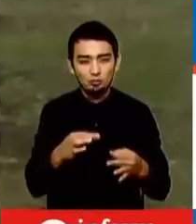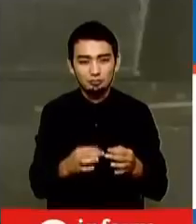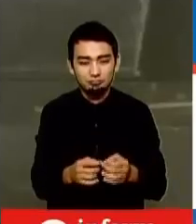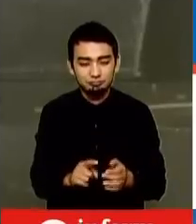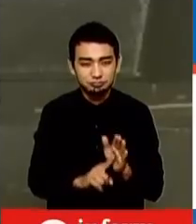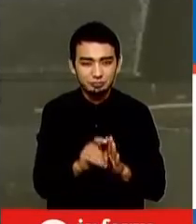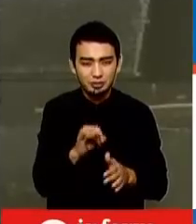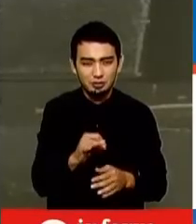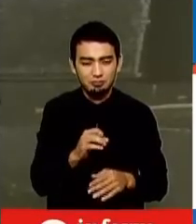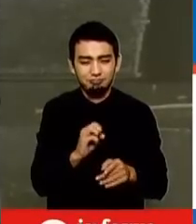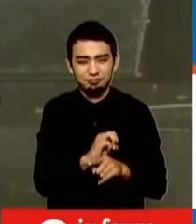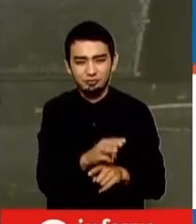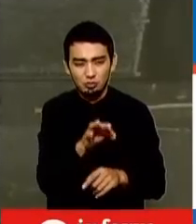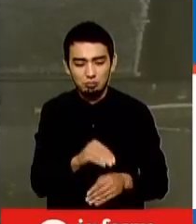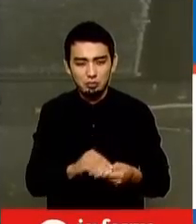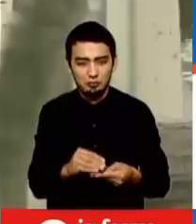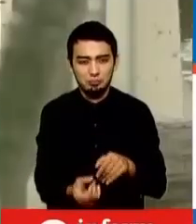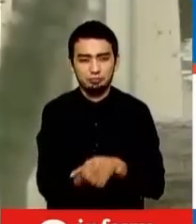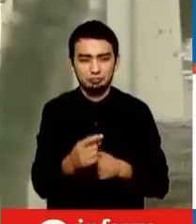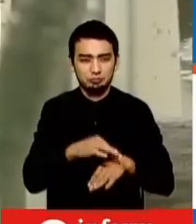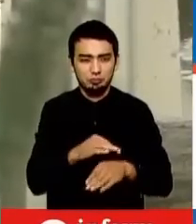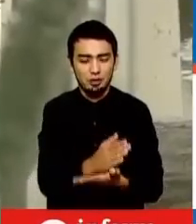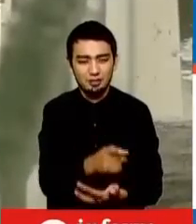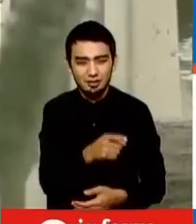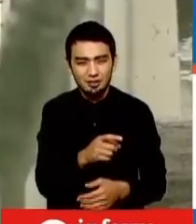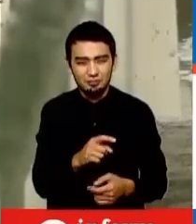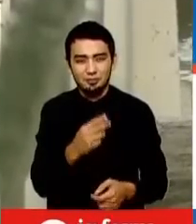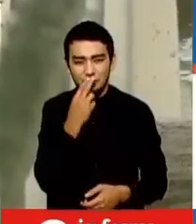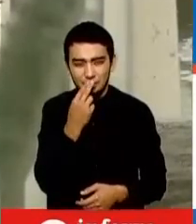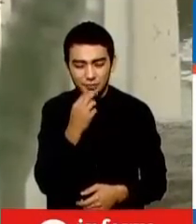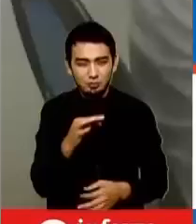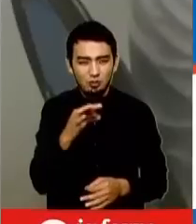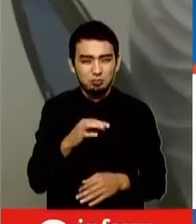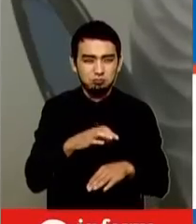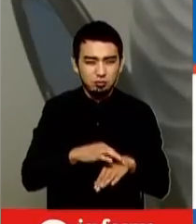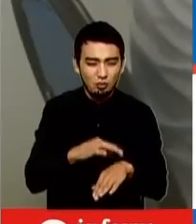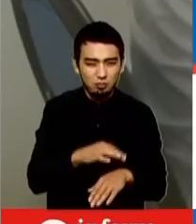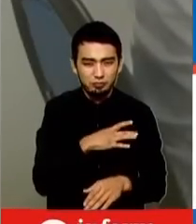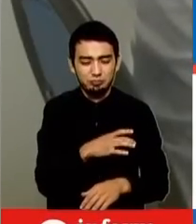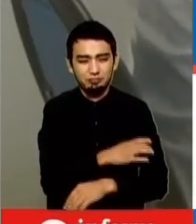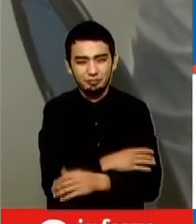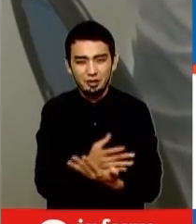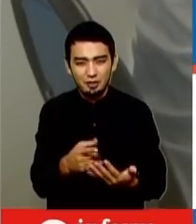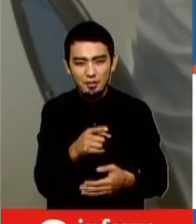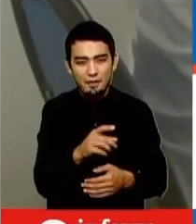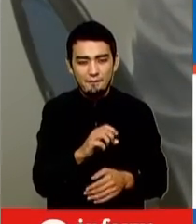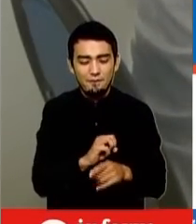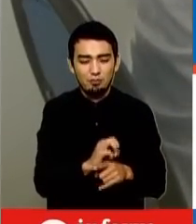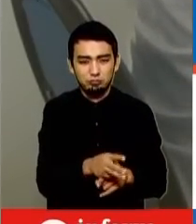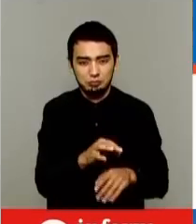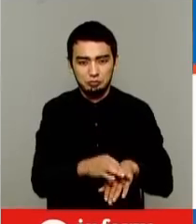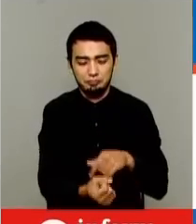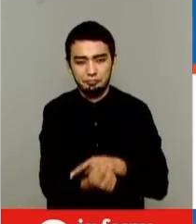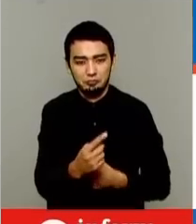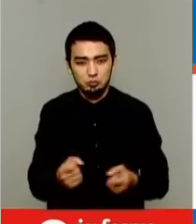коронавирус вновь замаячил на горизонте. Среди тех, кто обращается с симптомами простуды и гриппа, стали выявлять заболевших опасным вирусом. К примеру, в